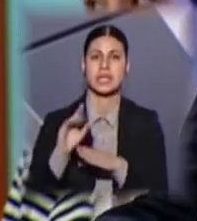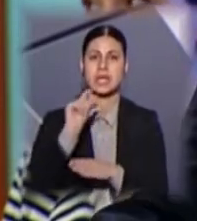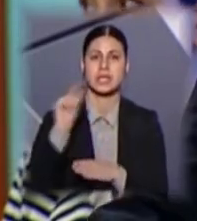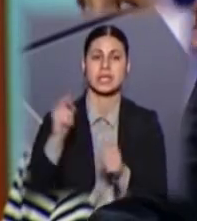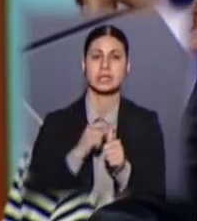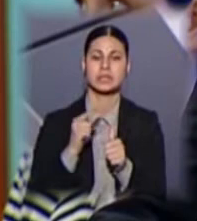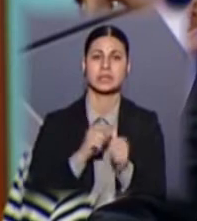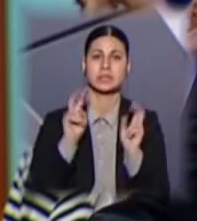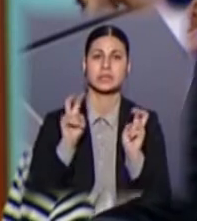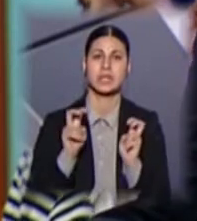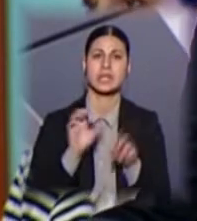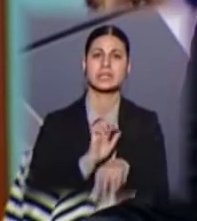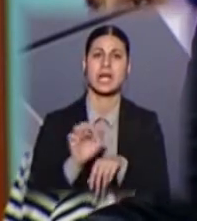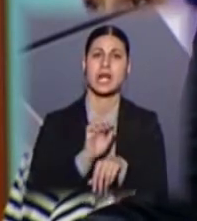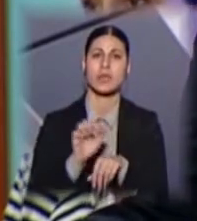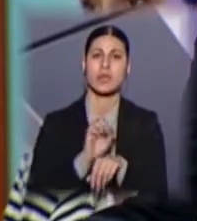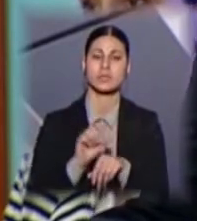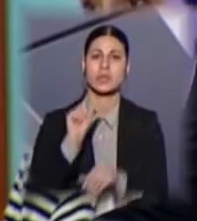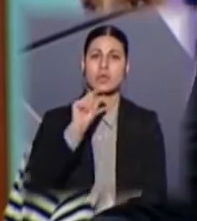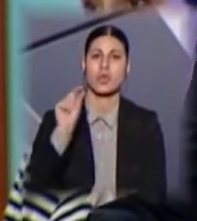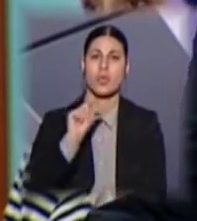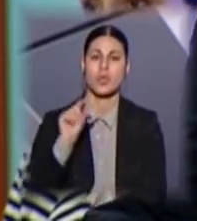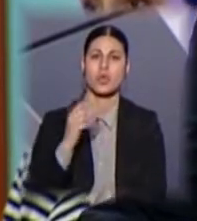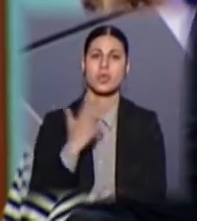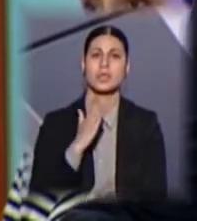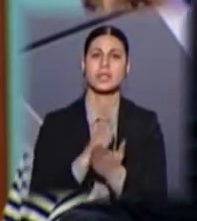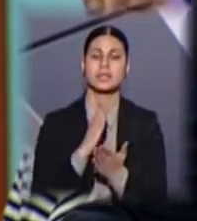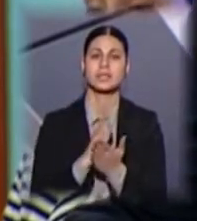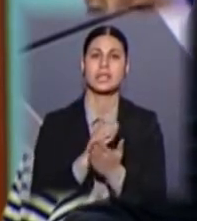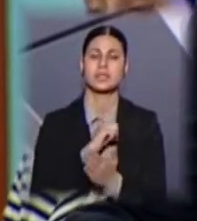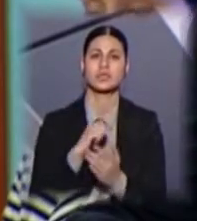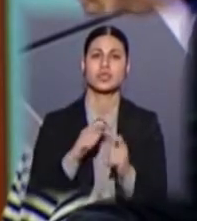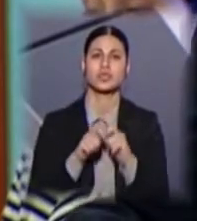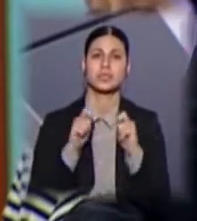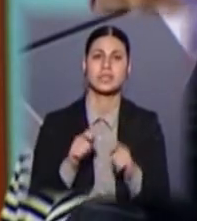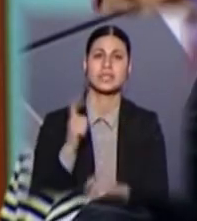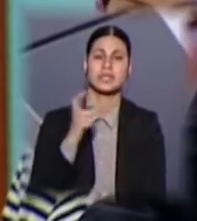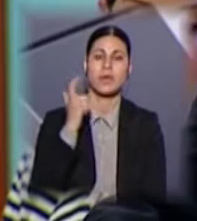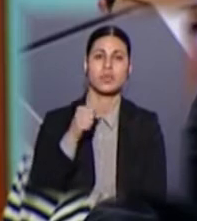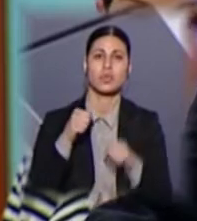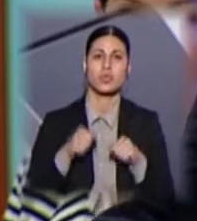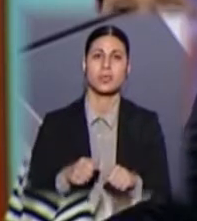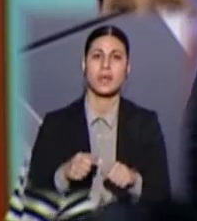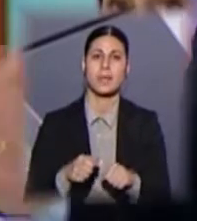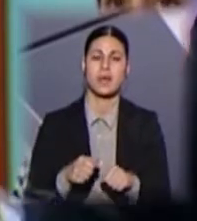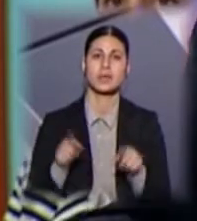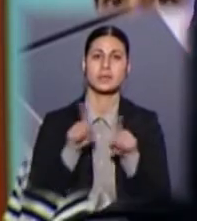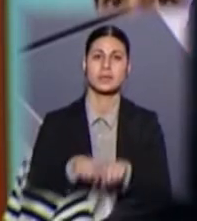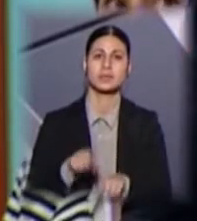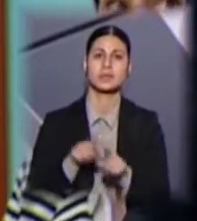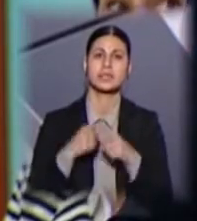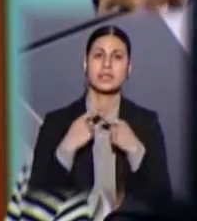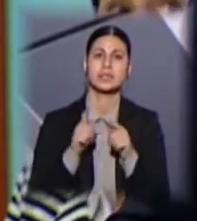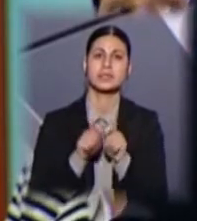ქვია საგამომცემლო კომპონენტს, რომელიც არის შემდგენელის საავტორო უფლება, ანუ ისიც კრეატიული